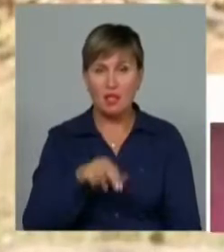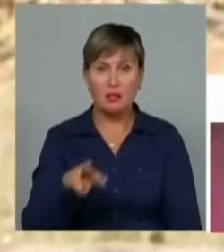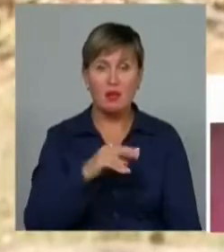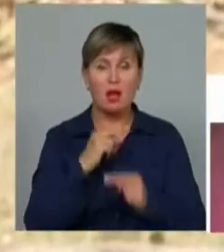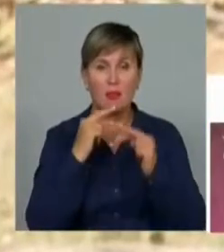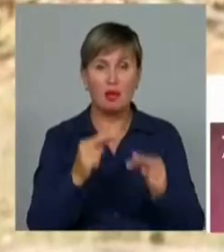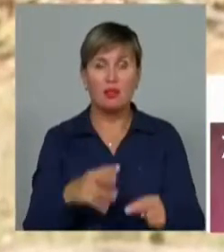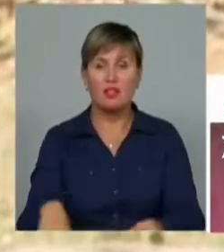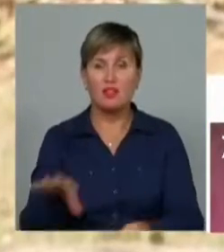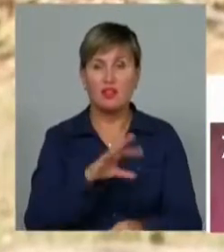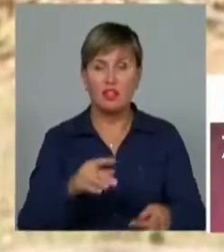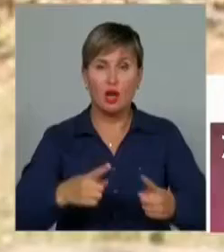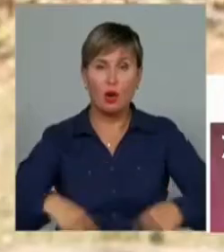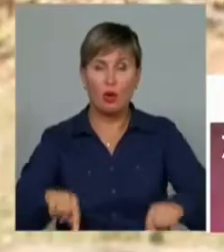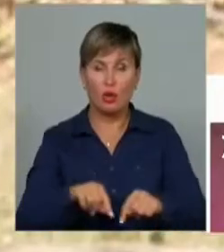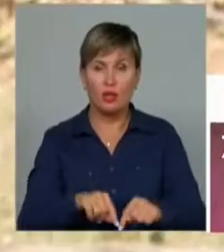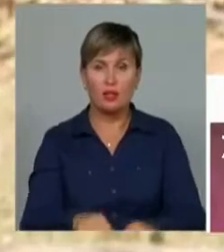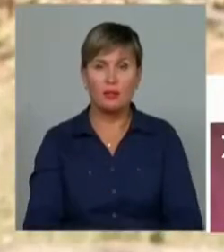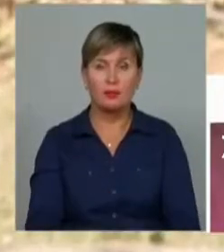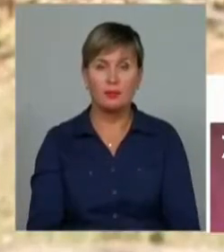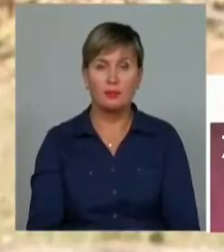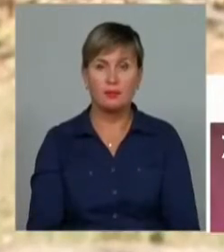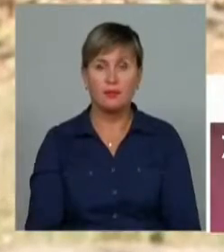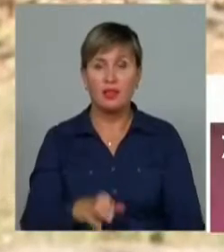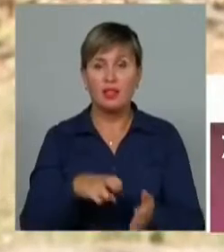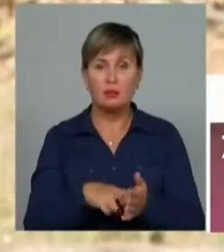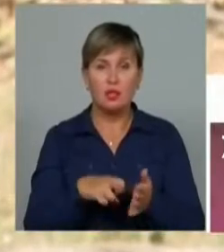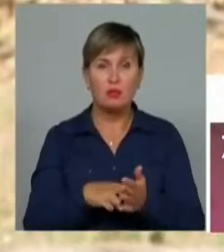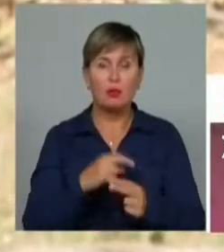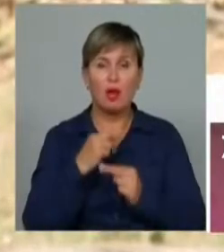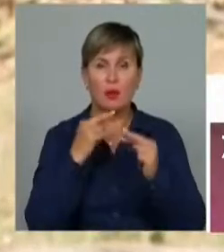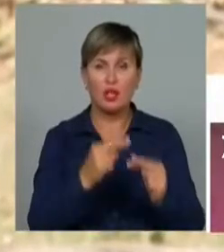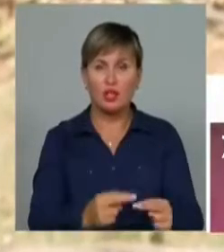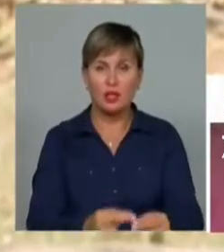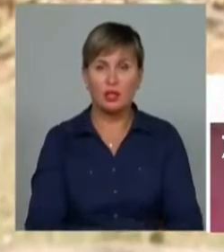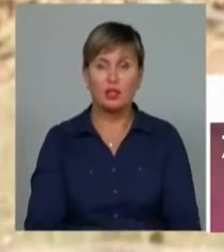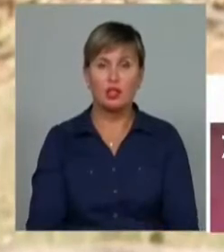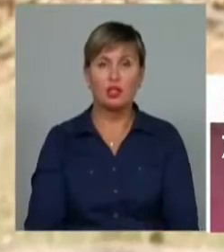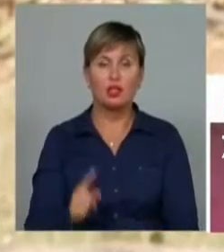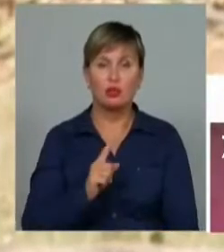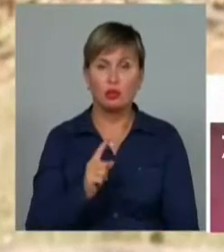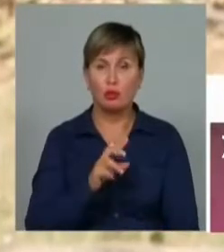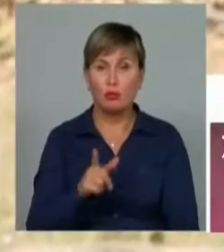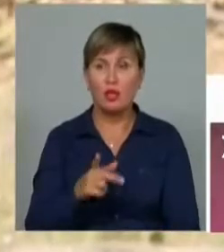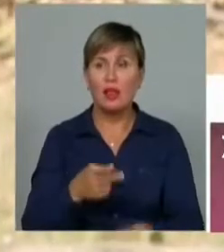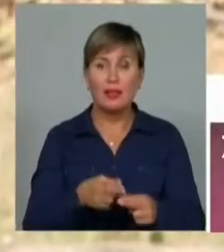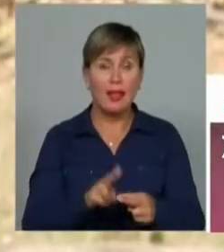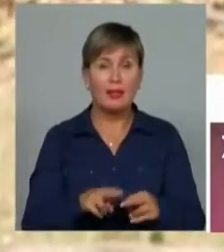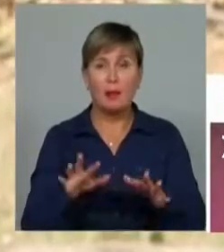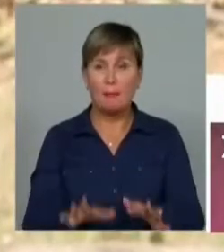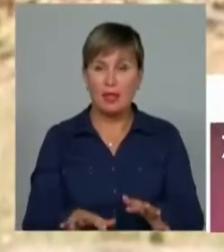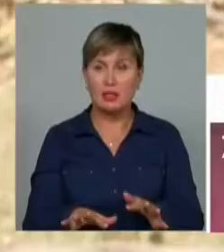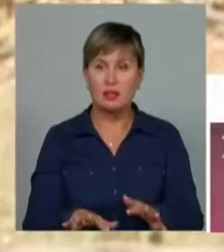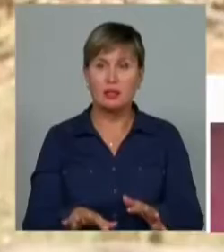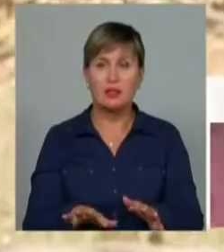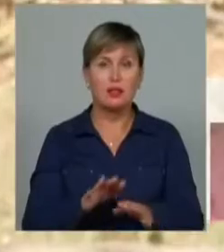обратились во все органы с письмом, с обращением, чтобы вот на этом месте